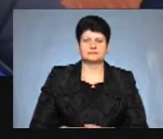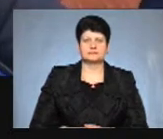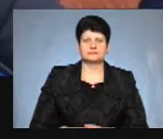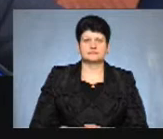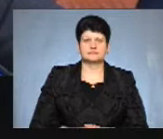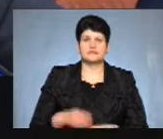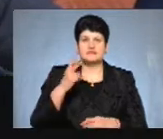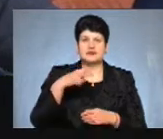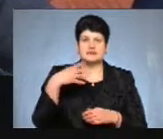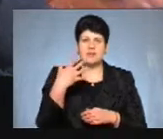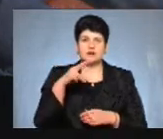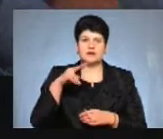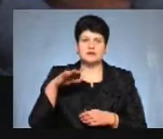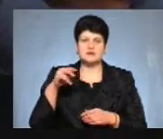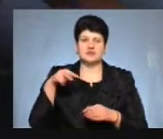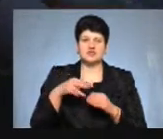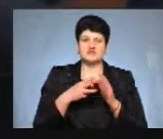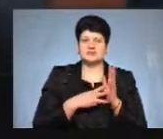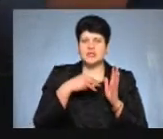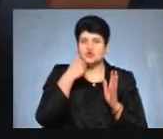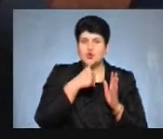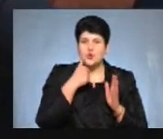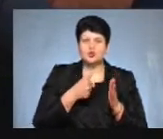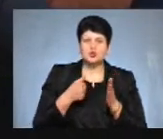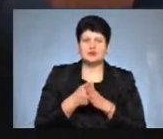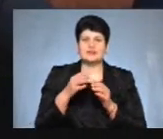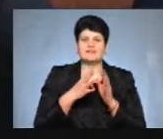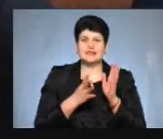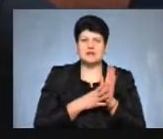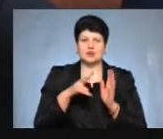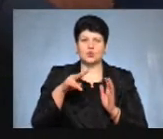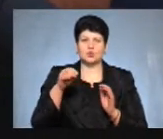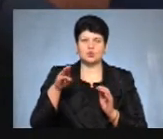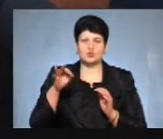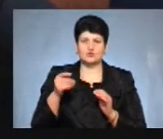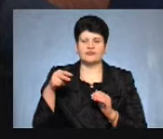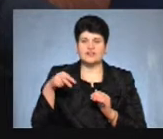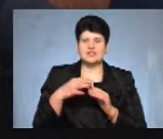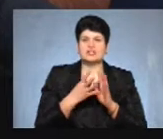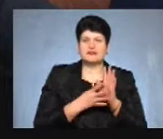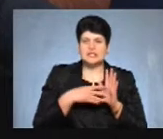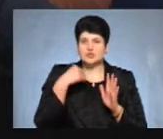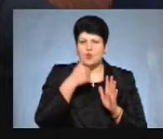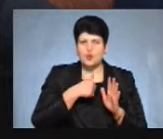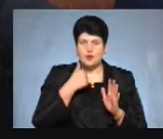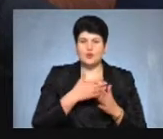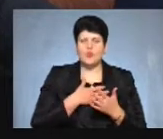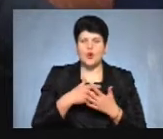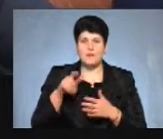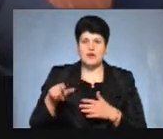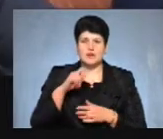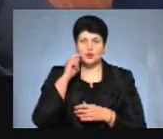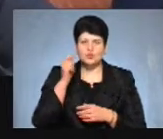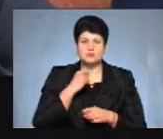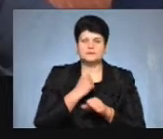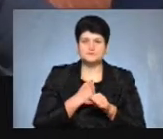З 25 листопада 2018 року по 19 лютого 2019 року громадяни України